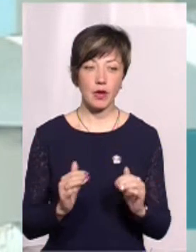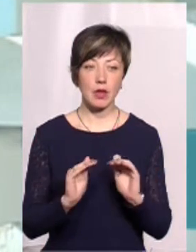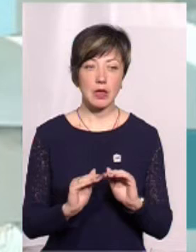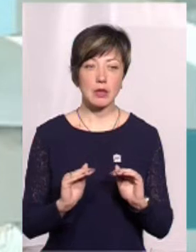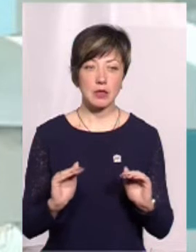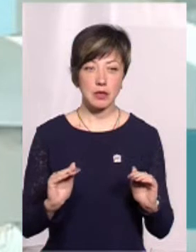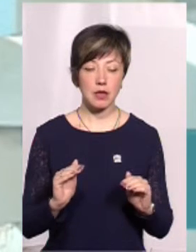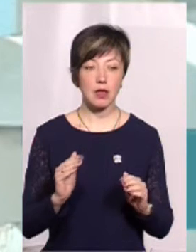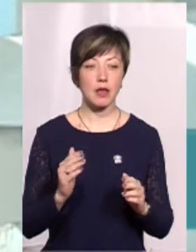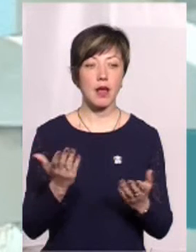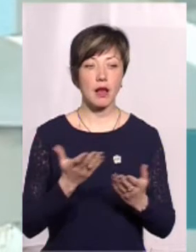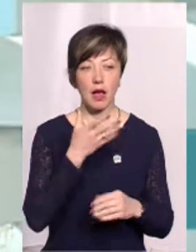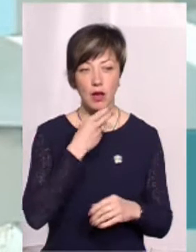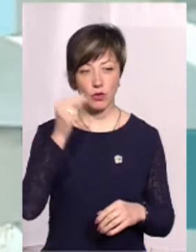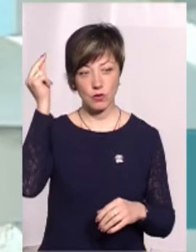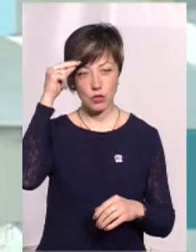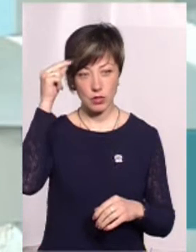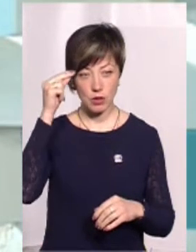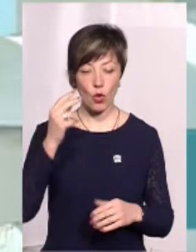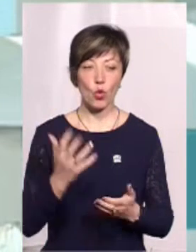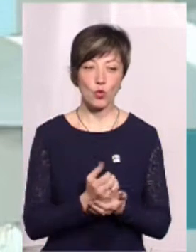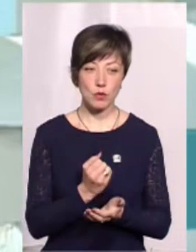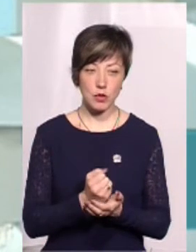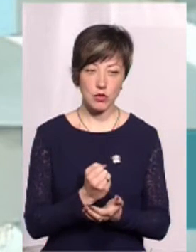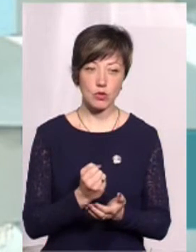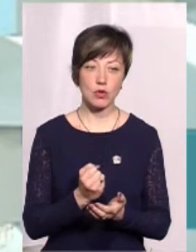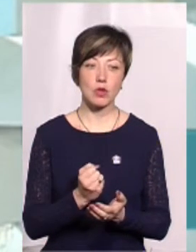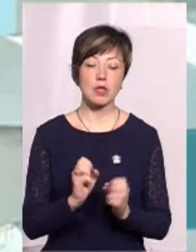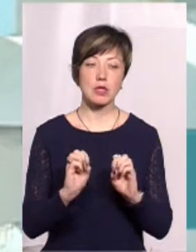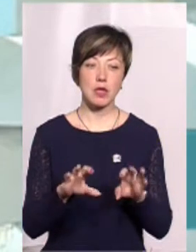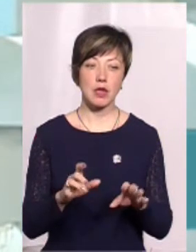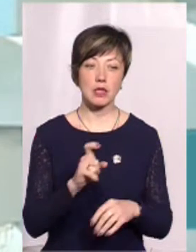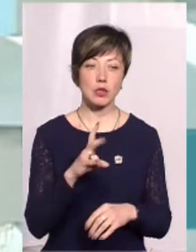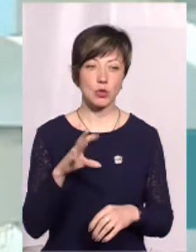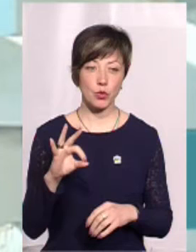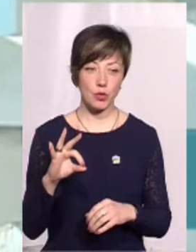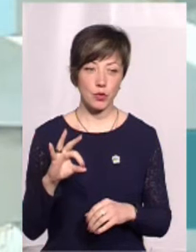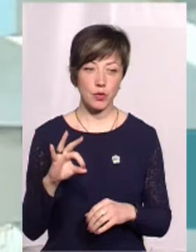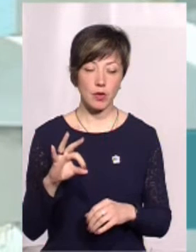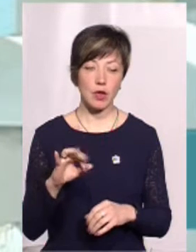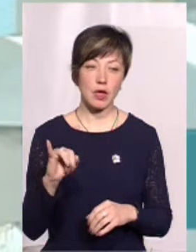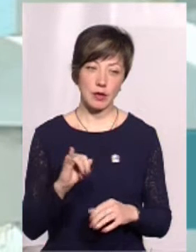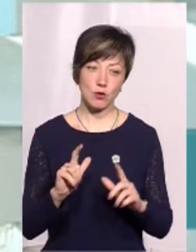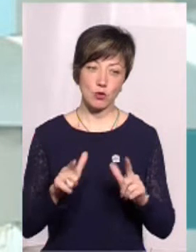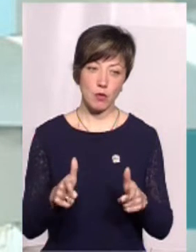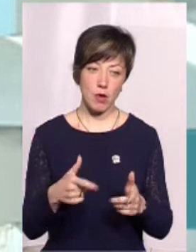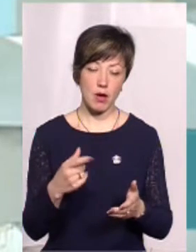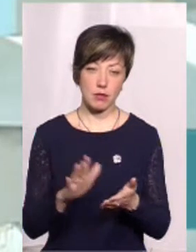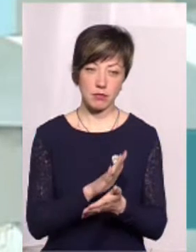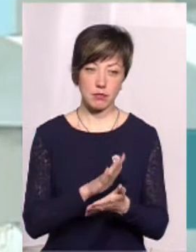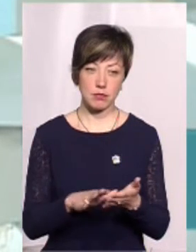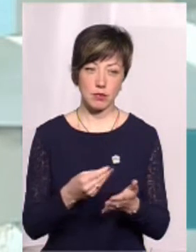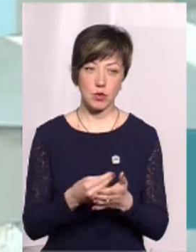школяр, який гарно вчився, він успішно, відповідно, складає ЗНО, і він поступає на